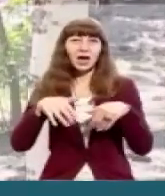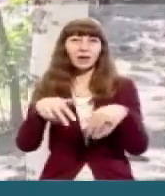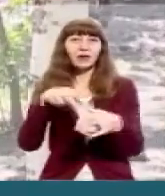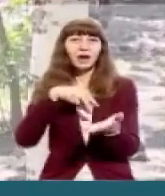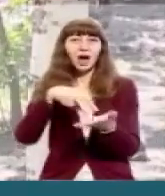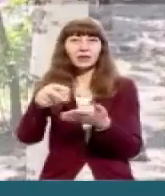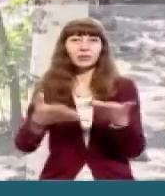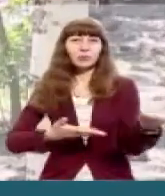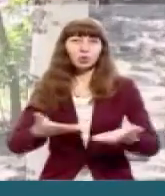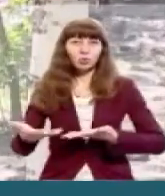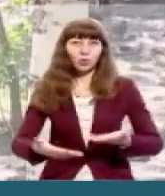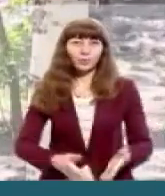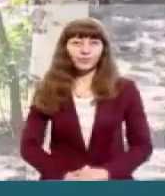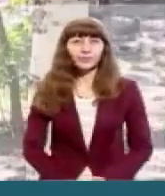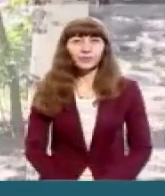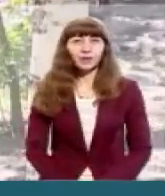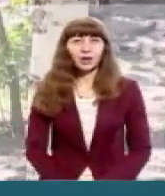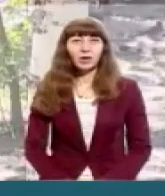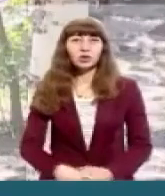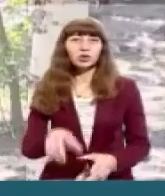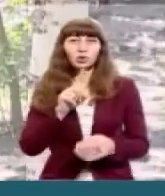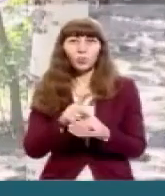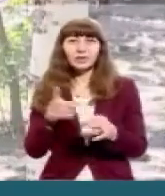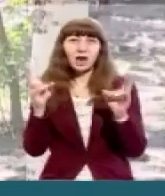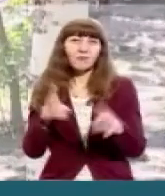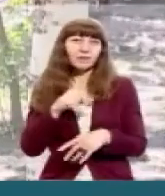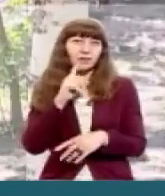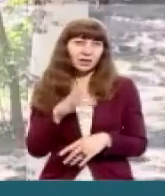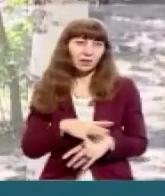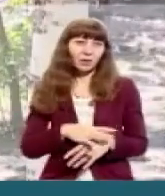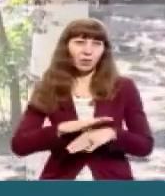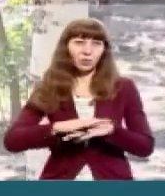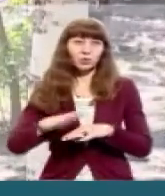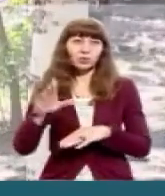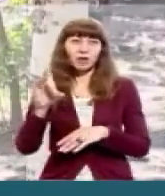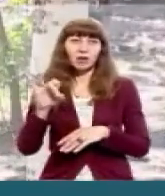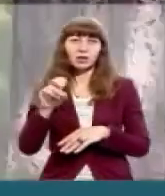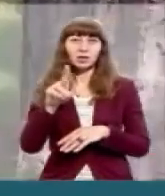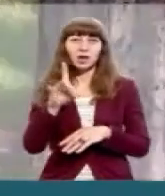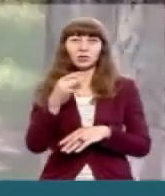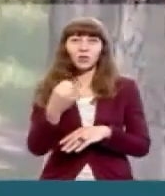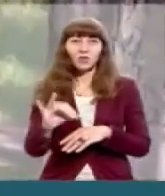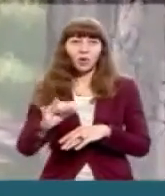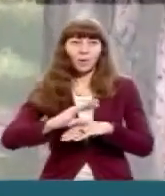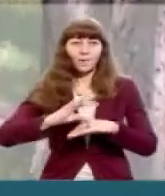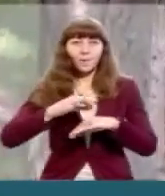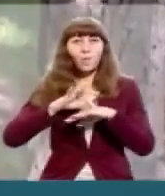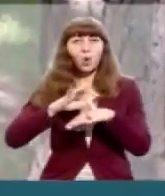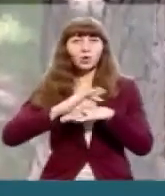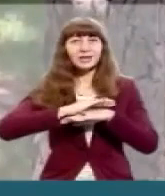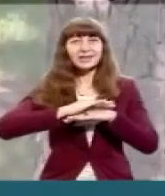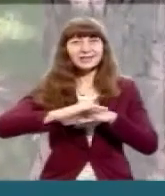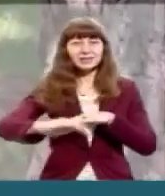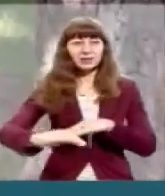чтобы во избежание травм, да, то есть будет покрытие тартановое полностью по периметру.